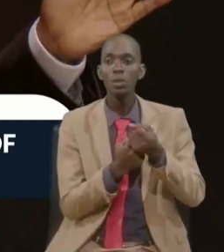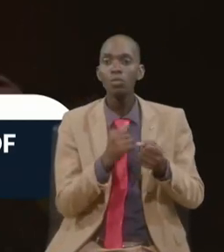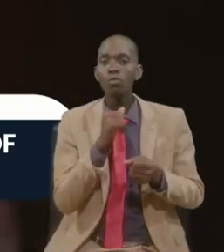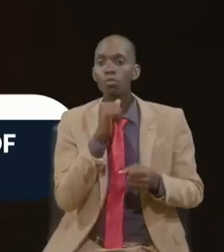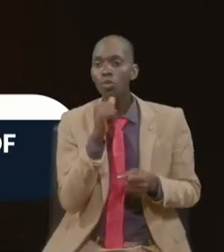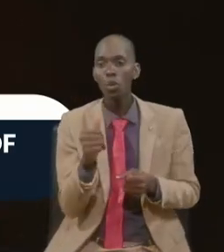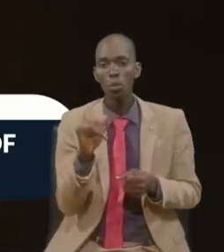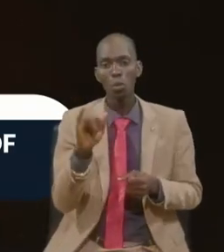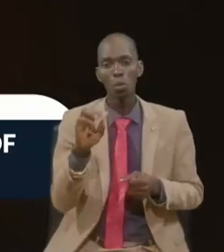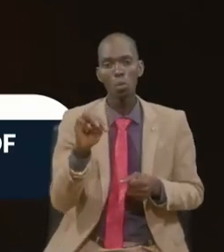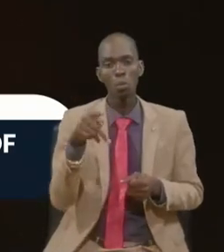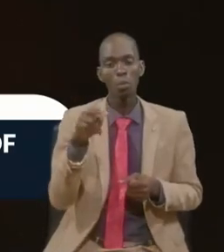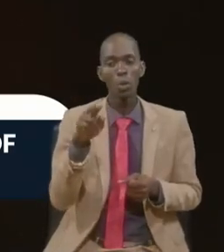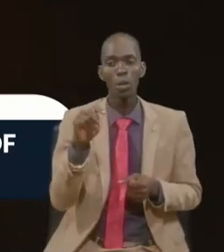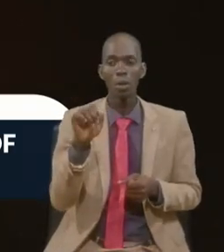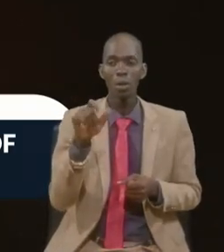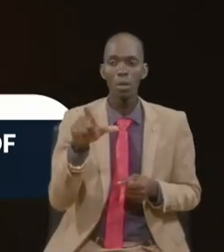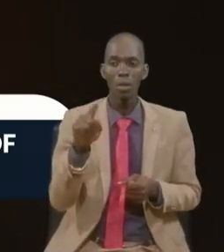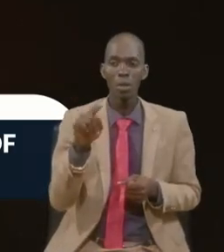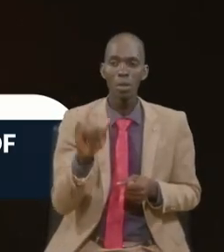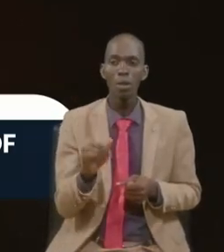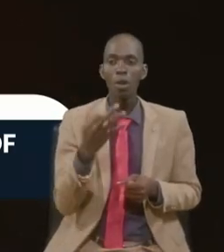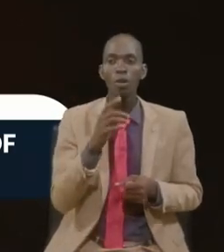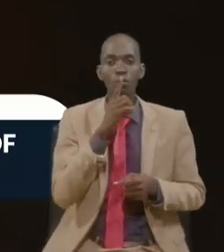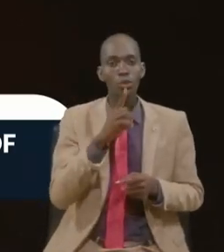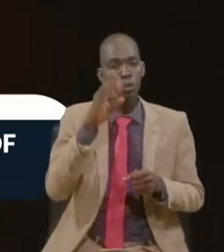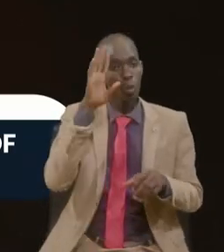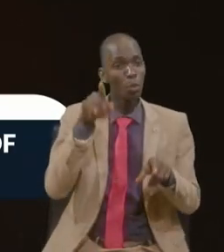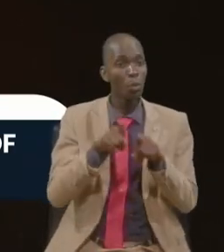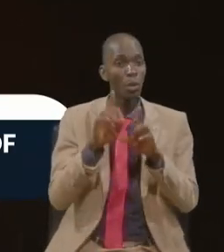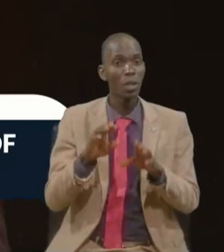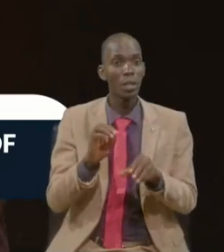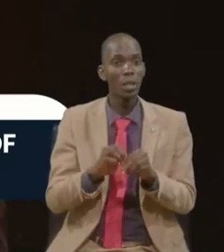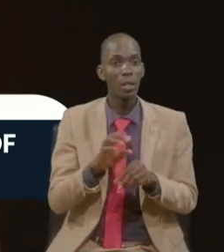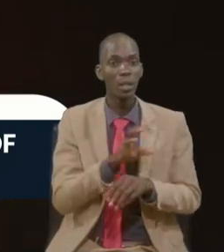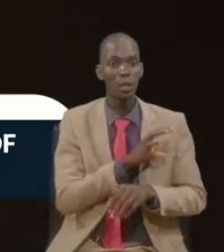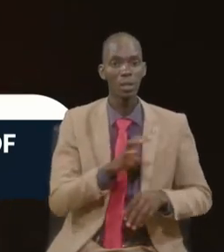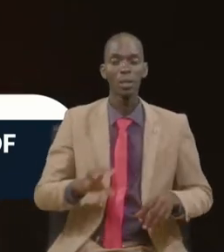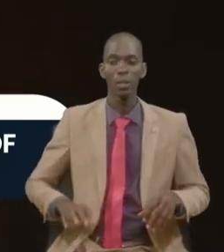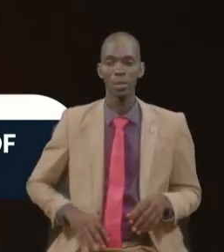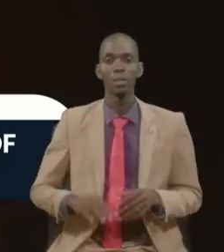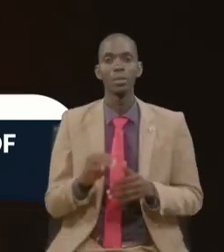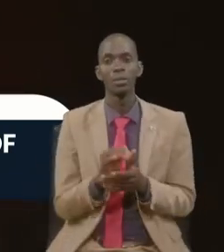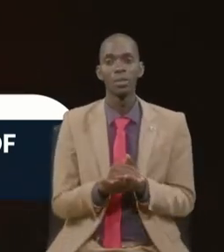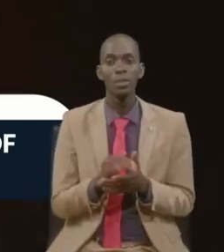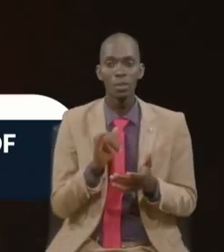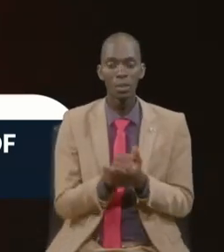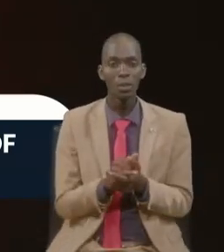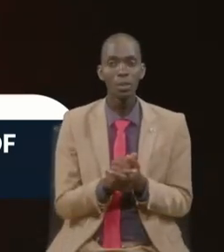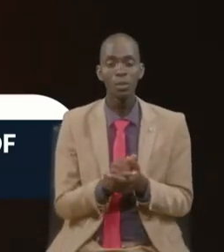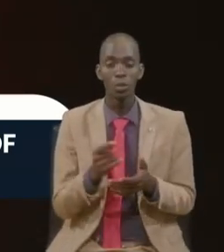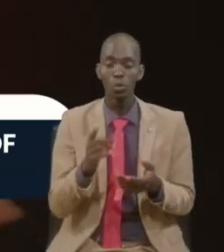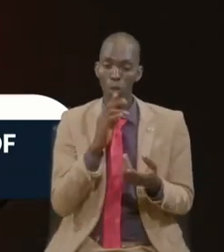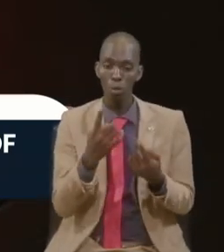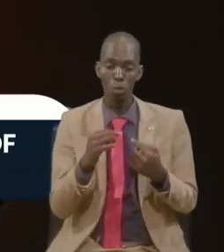l'impartialité fondée sur l'écriture des vrais frères en Christ. Les frères en Christ, vous venez